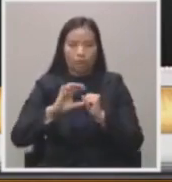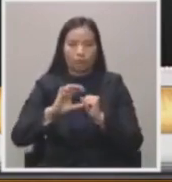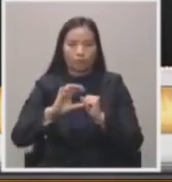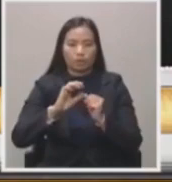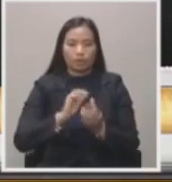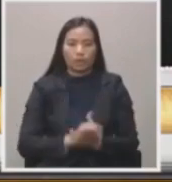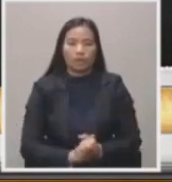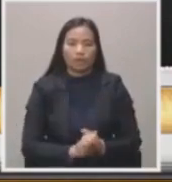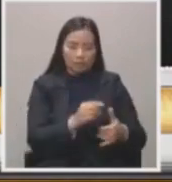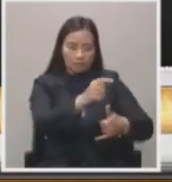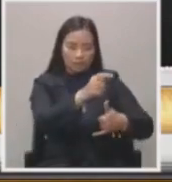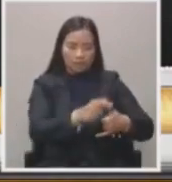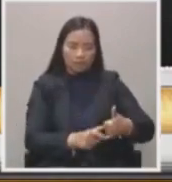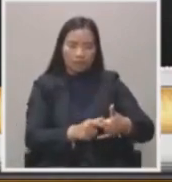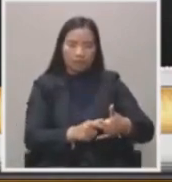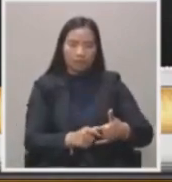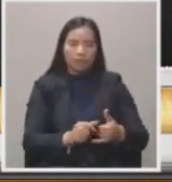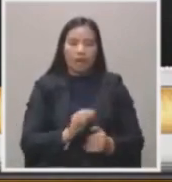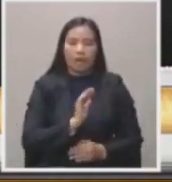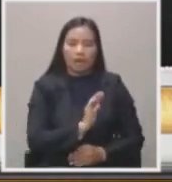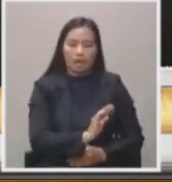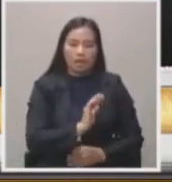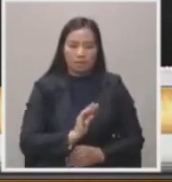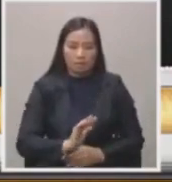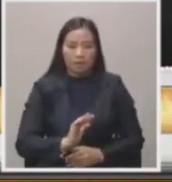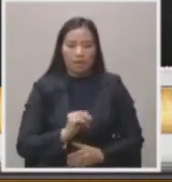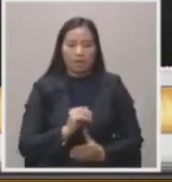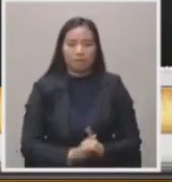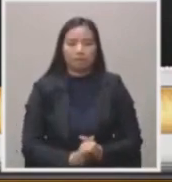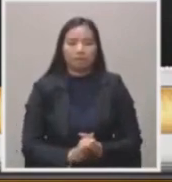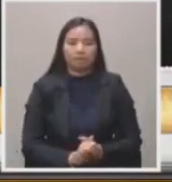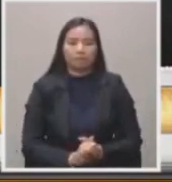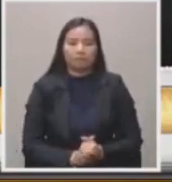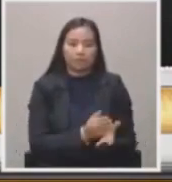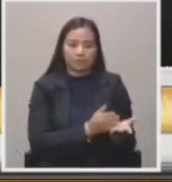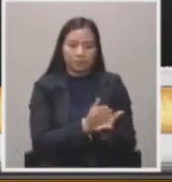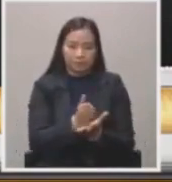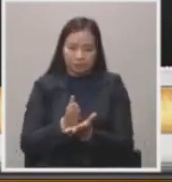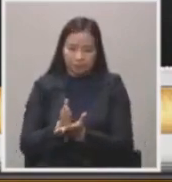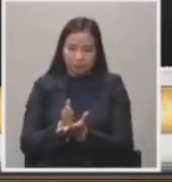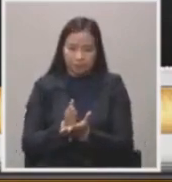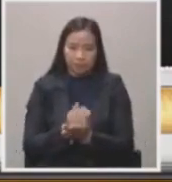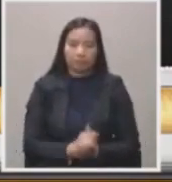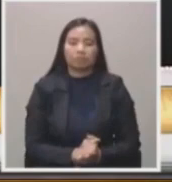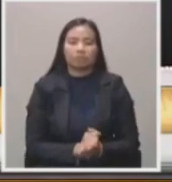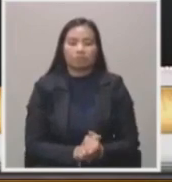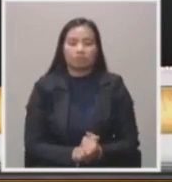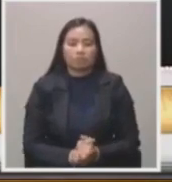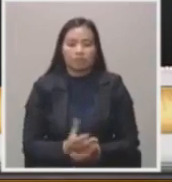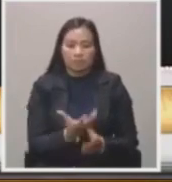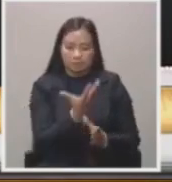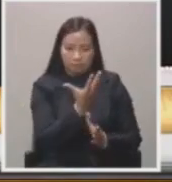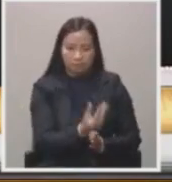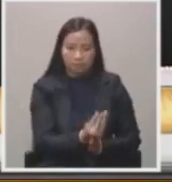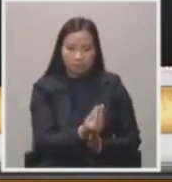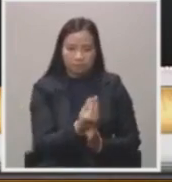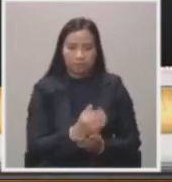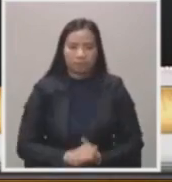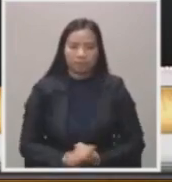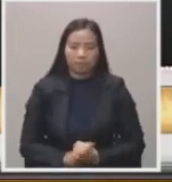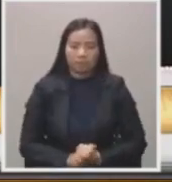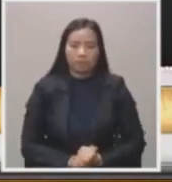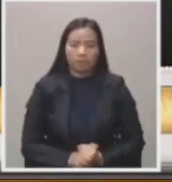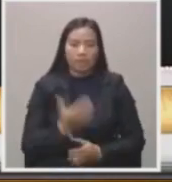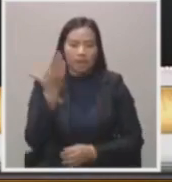ซึ่งมีคุณสมบัติและไม่มีลักษณะต้องห้ามอยู่หลายด้านด้วยกันนะครับคราวนี้ก็ยังเหลืออยู่